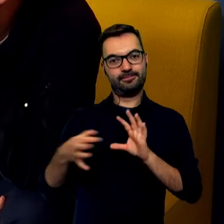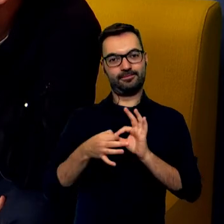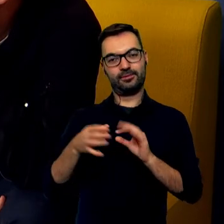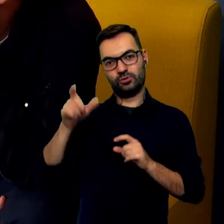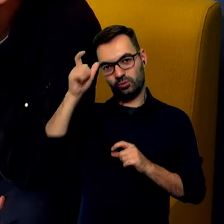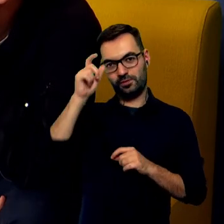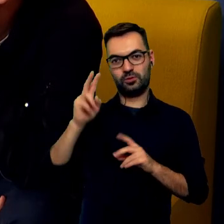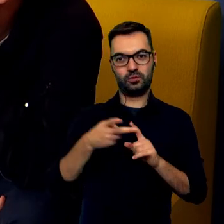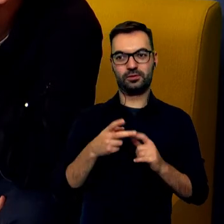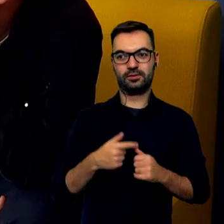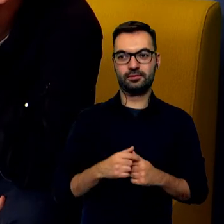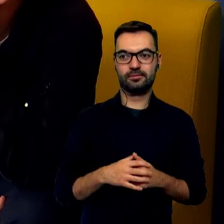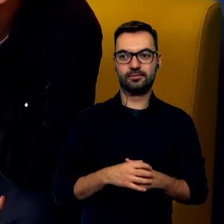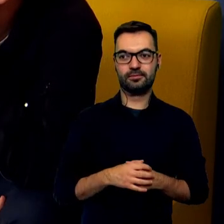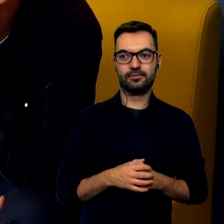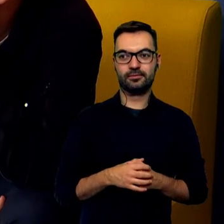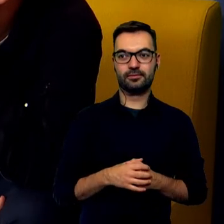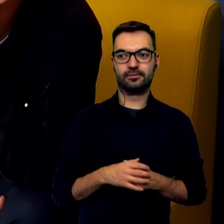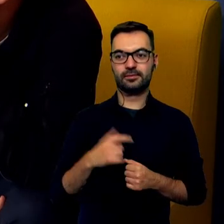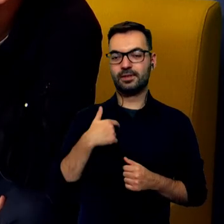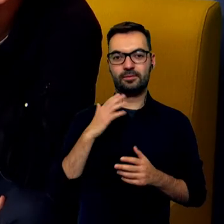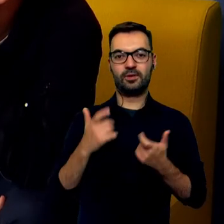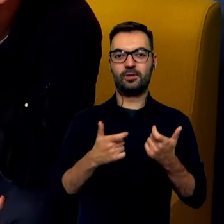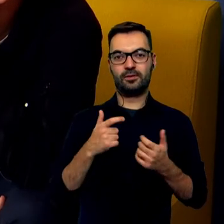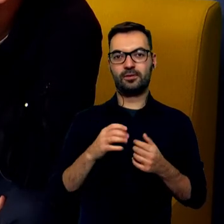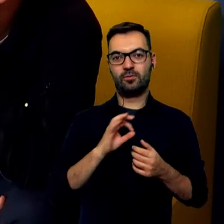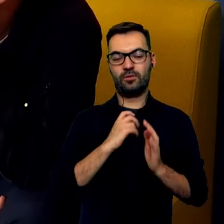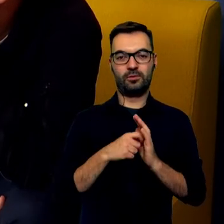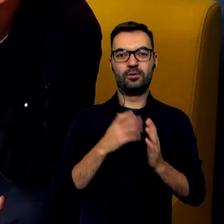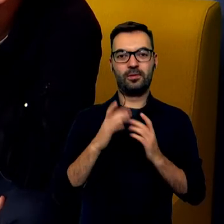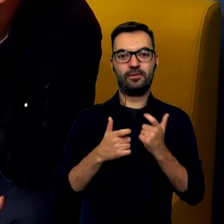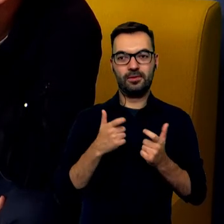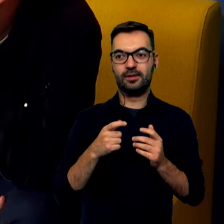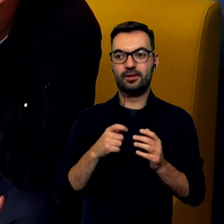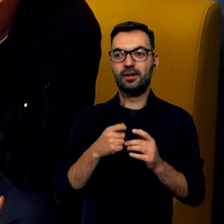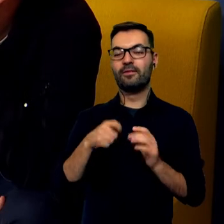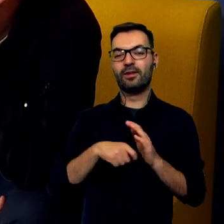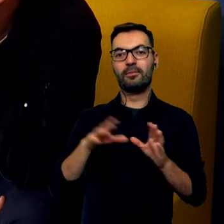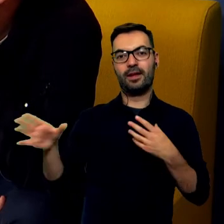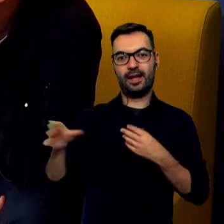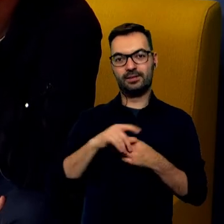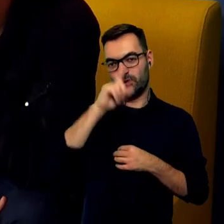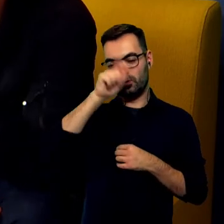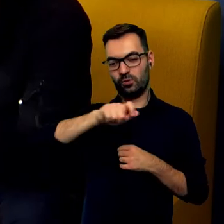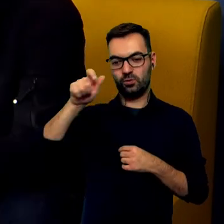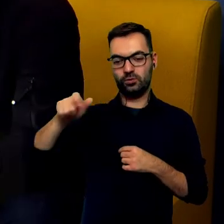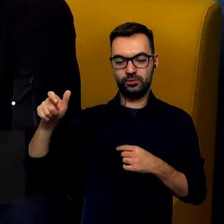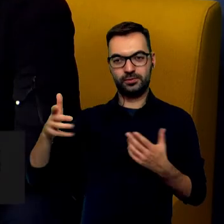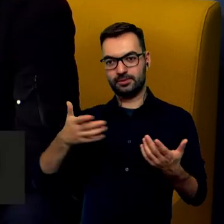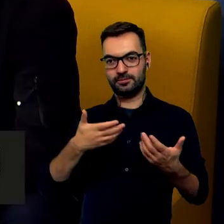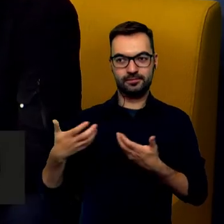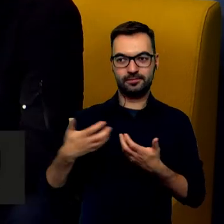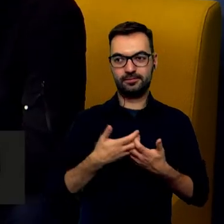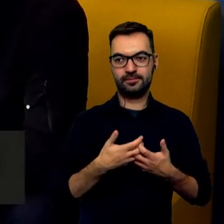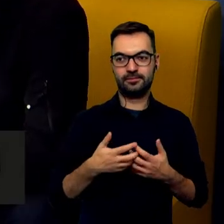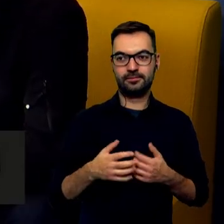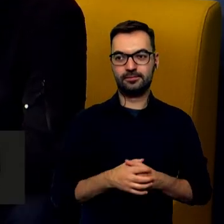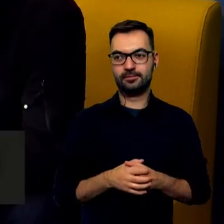Dlatego ja nie uważam, że będę robił mój film, tylko będę robił film z ludźmi, który jest